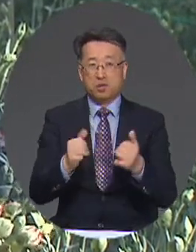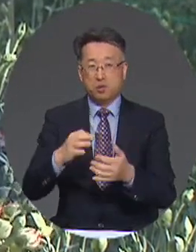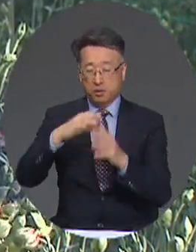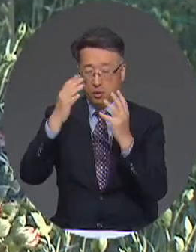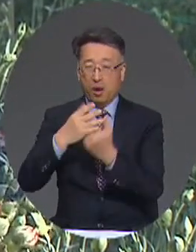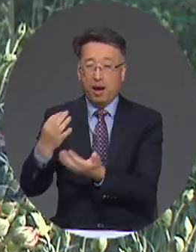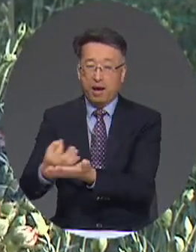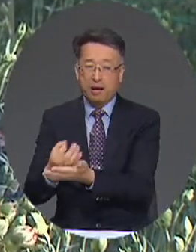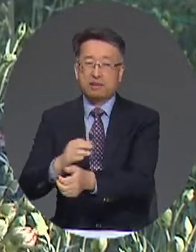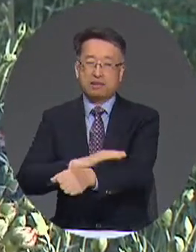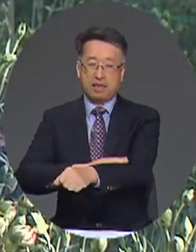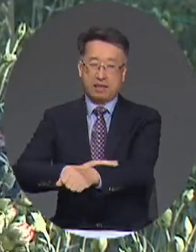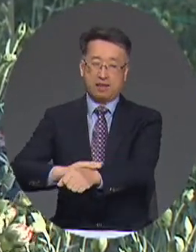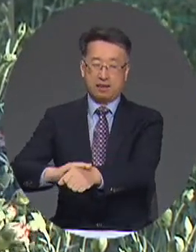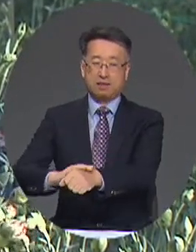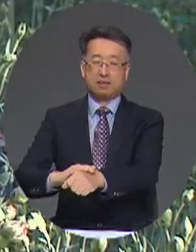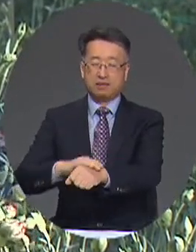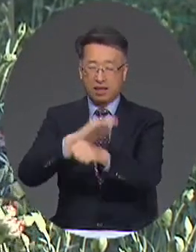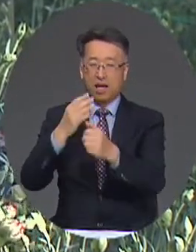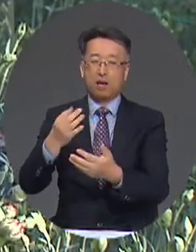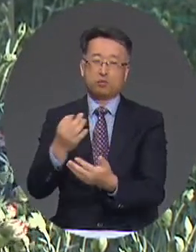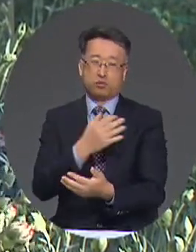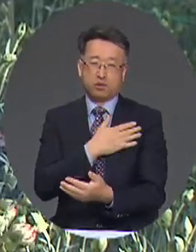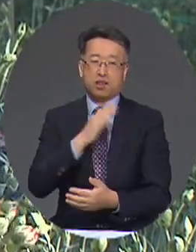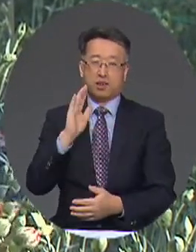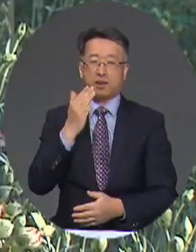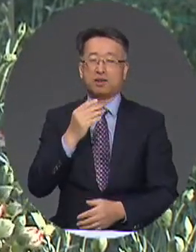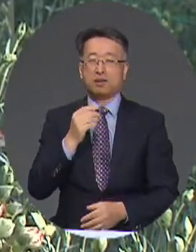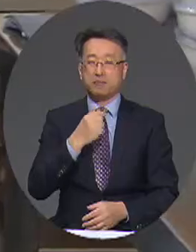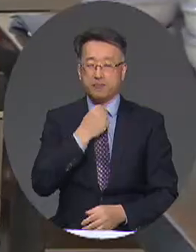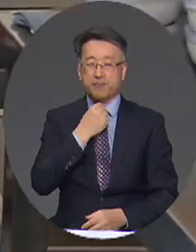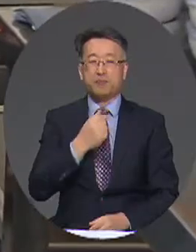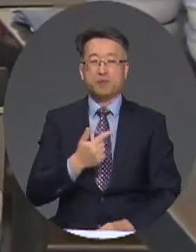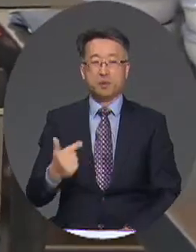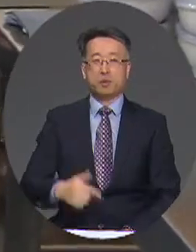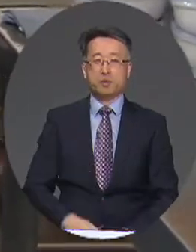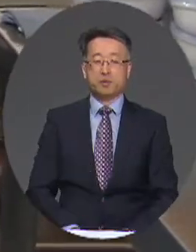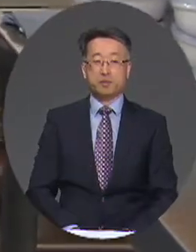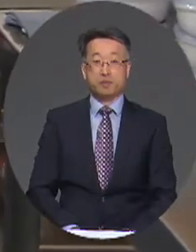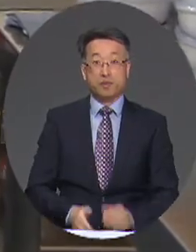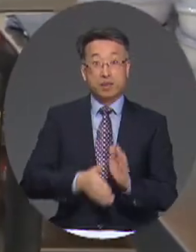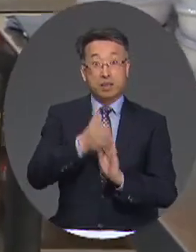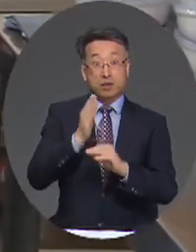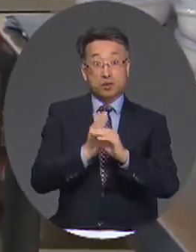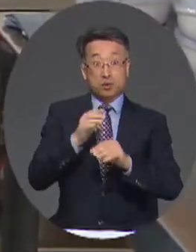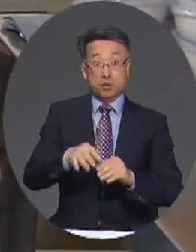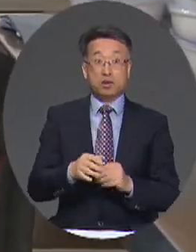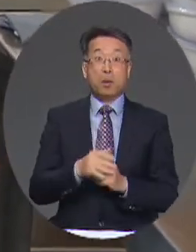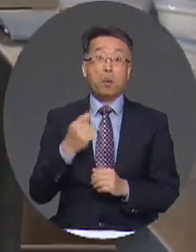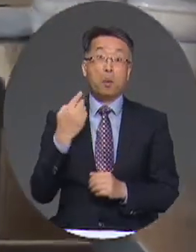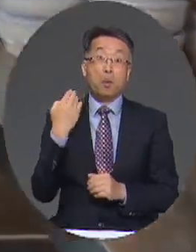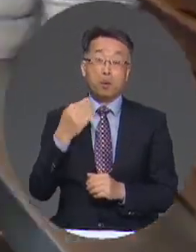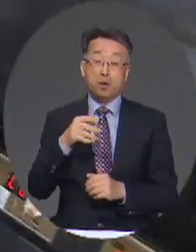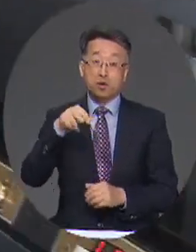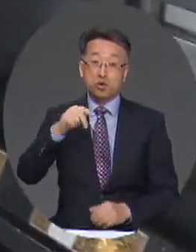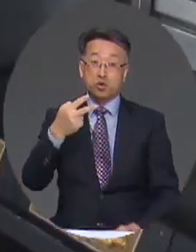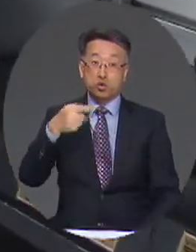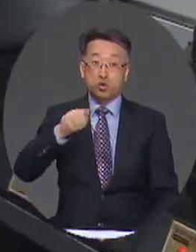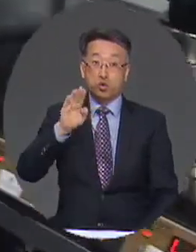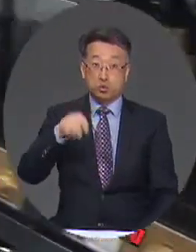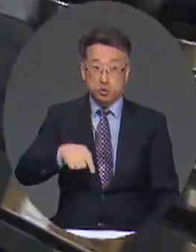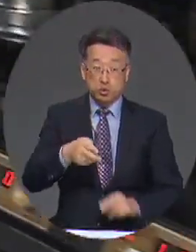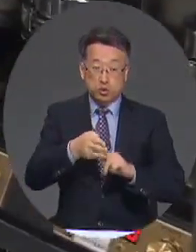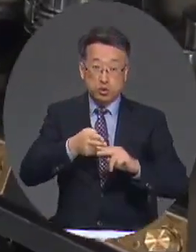농사꾼들이 다 돈 좀 벌어가지고 다 잘 됐으면 하는 그런 바람입니다. 시내 중심가에서 최근 순두부 퓨전